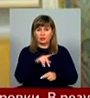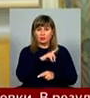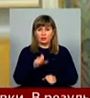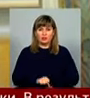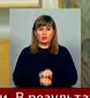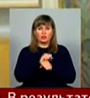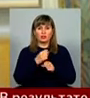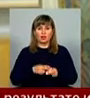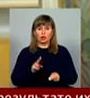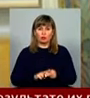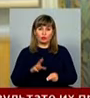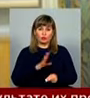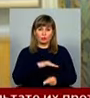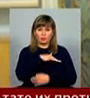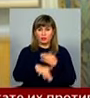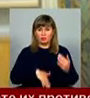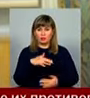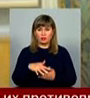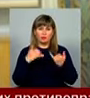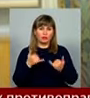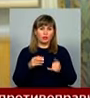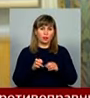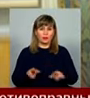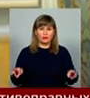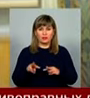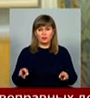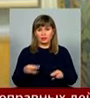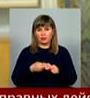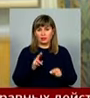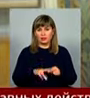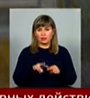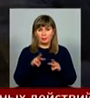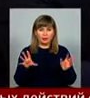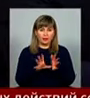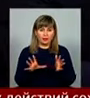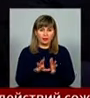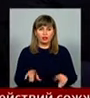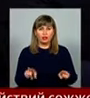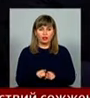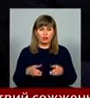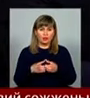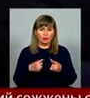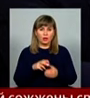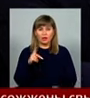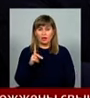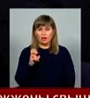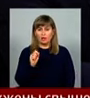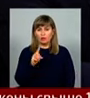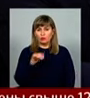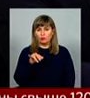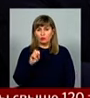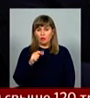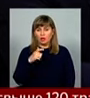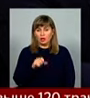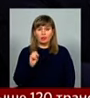демонстрации, которые вылились в беспорядки, лежит на правительстве, в частности на Минэнерго, а также компаниях «Казмунайгаз» и «Казахгаз».